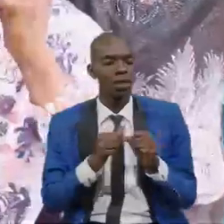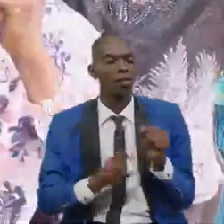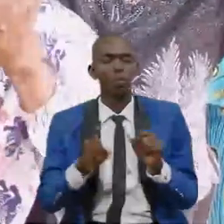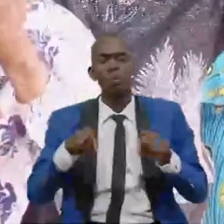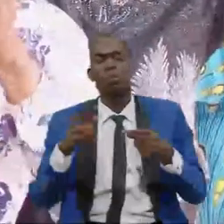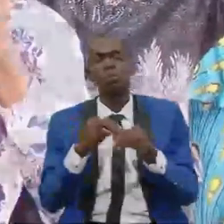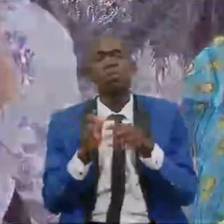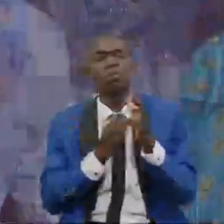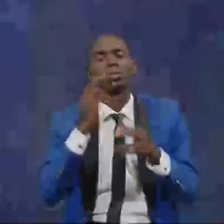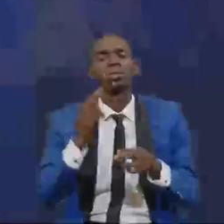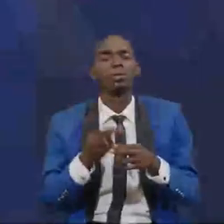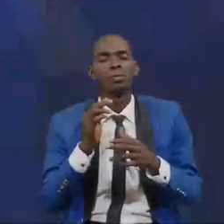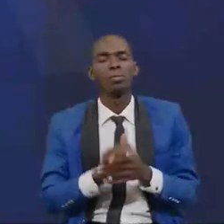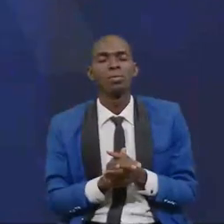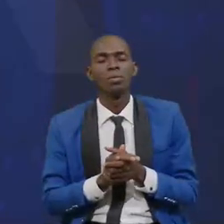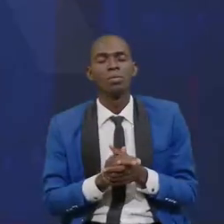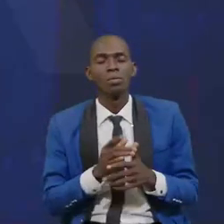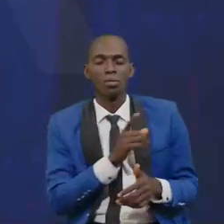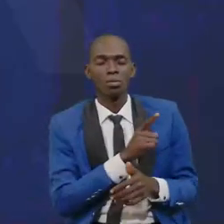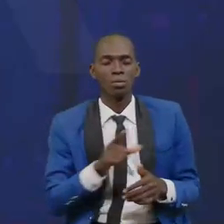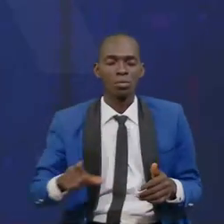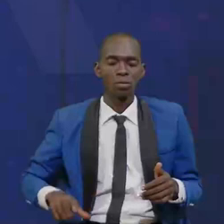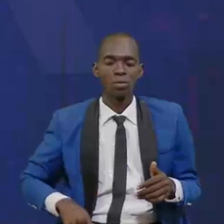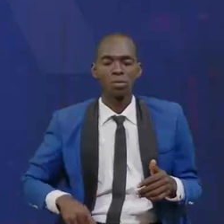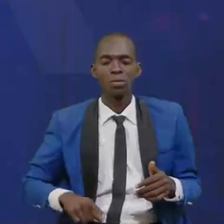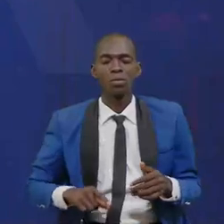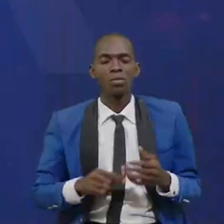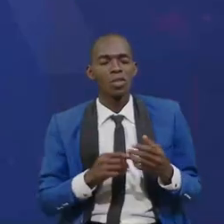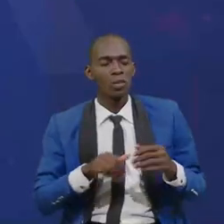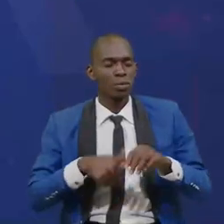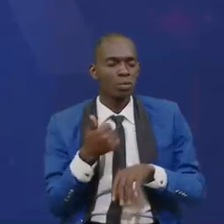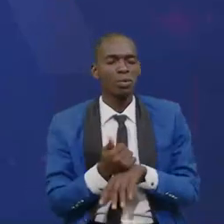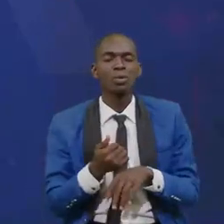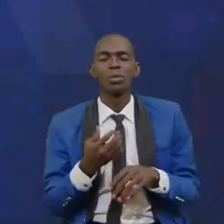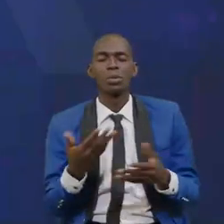partout où vous allez. Seigneur, confirmation,